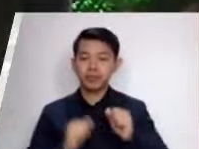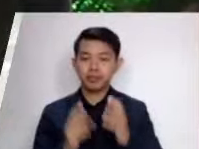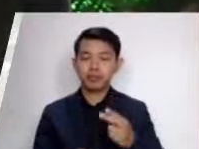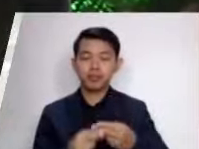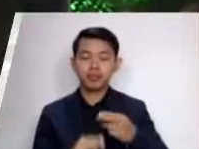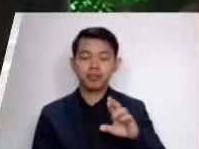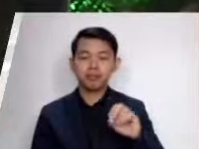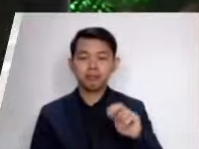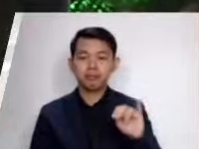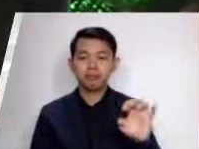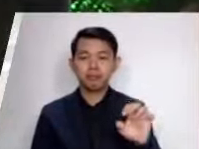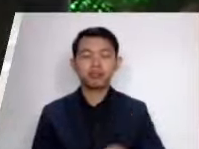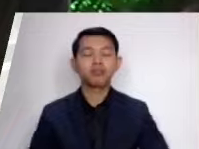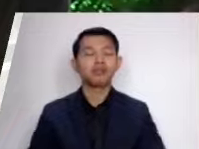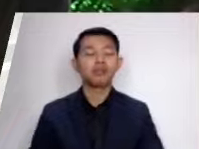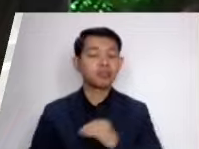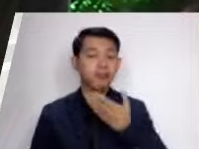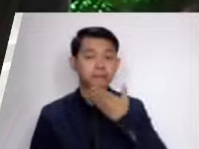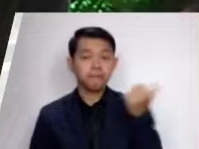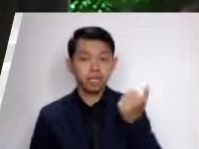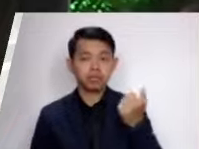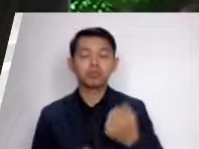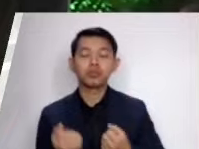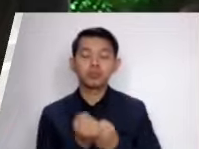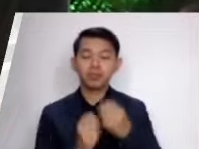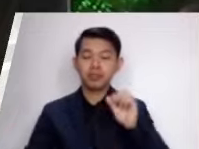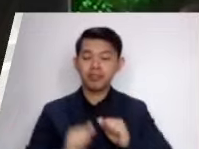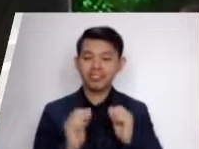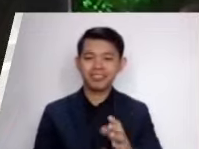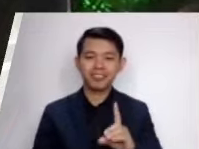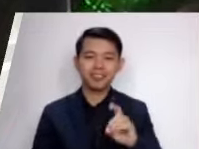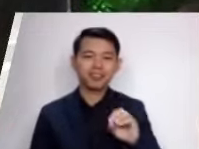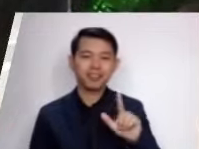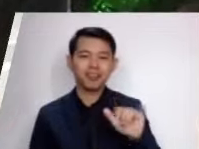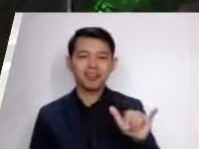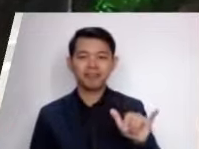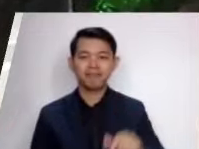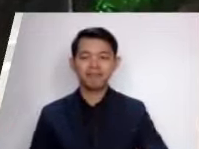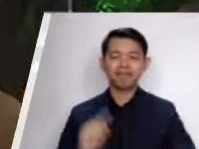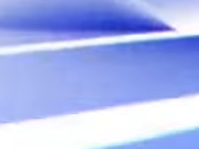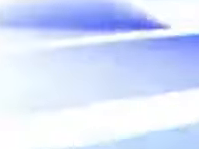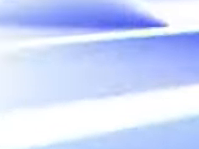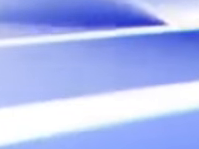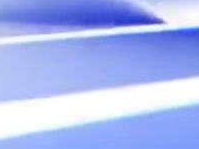Supporting Actress si Dolly De Leon. Congratulations!